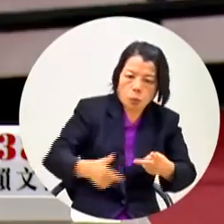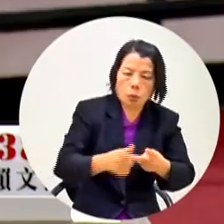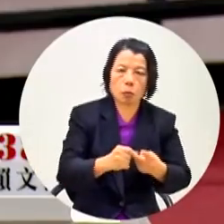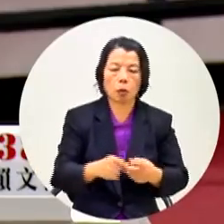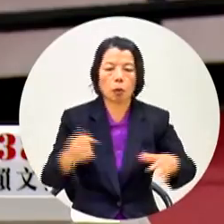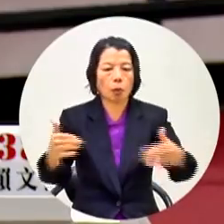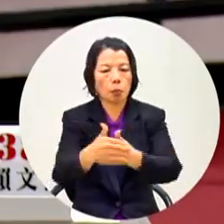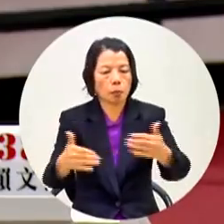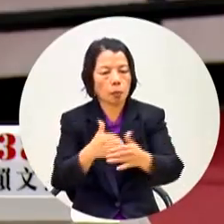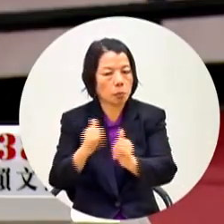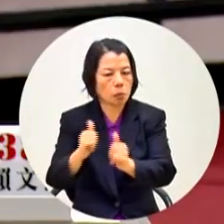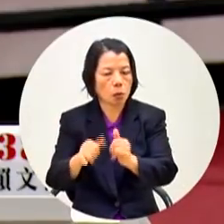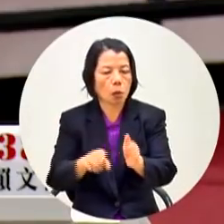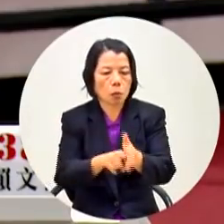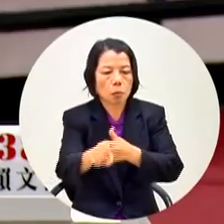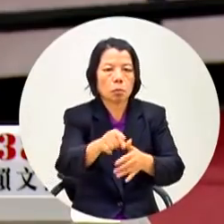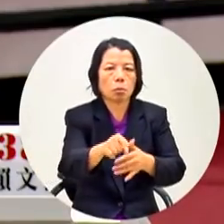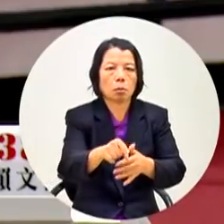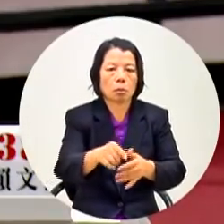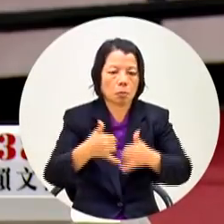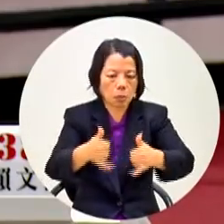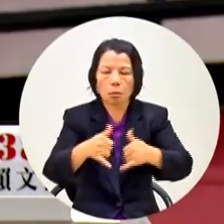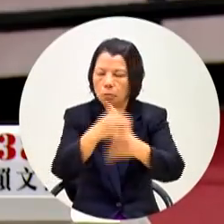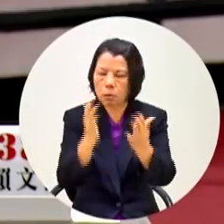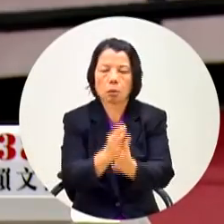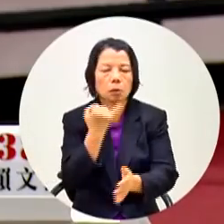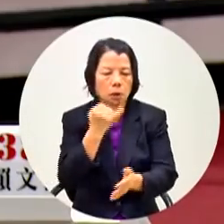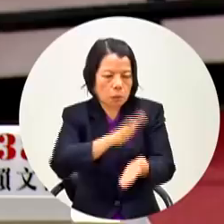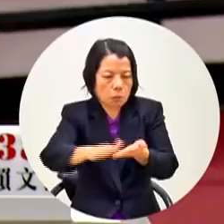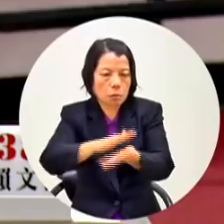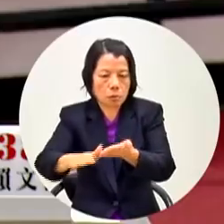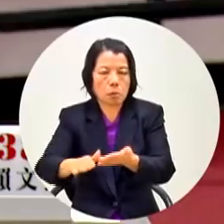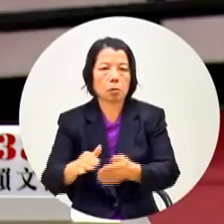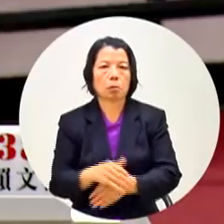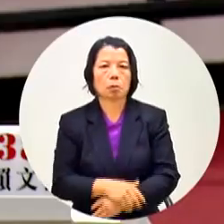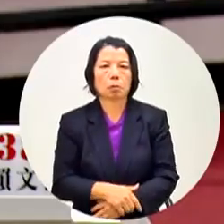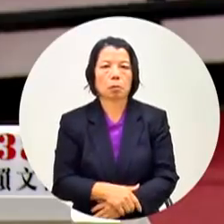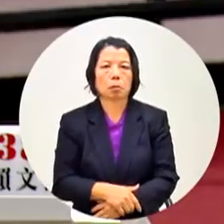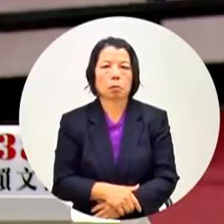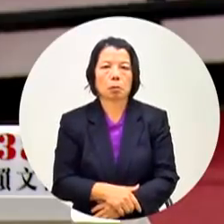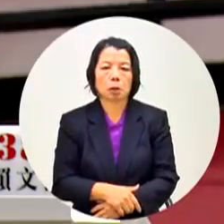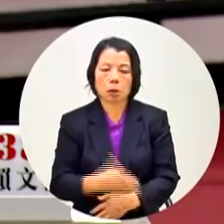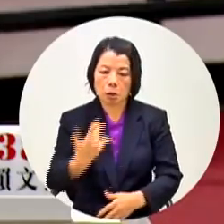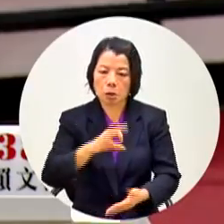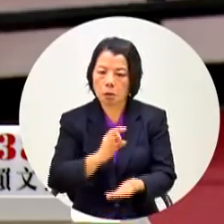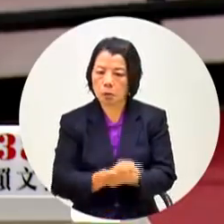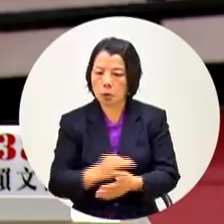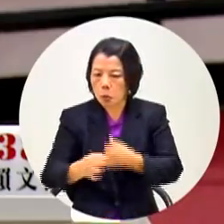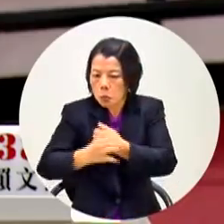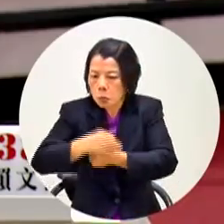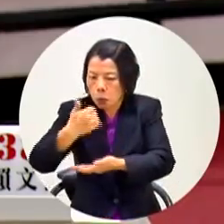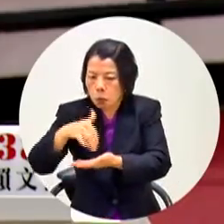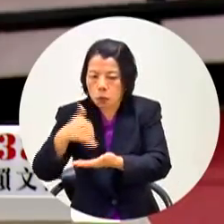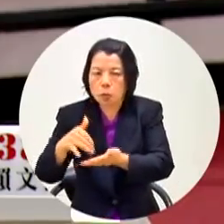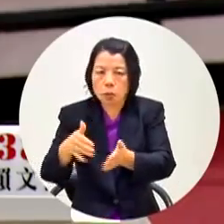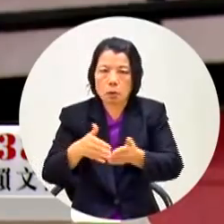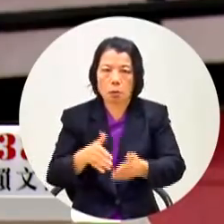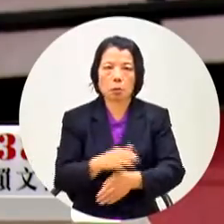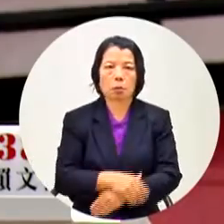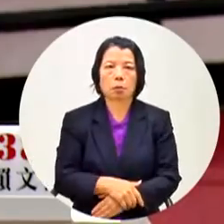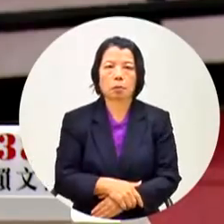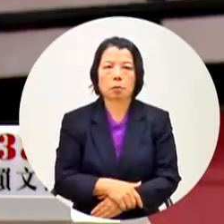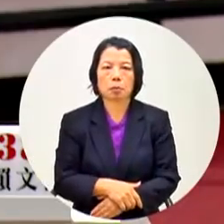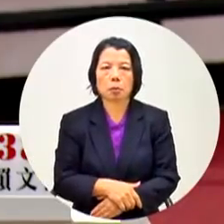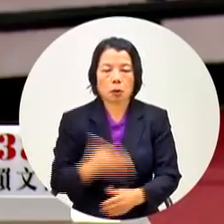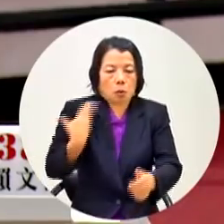样的话同时可以解决这样的一个问题。当然这个要试算了，还要学，不好意思，还是要委托专家再去试算那个流